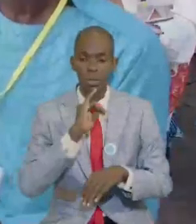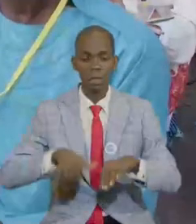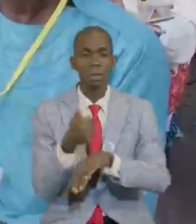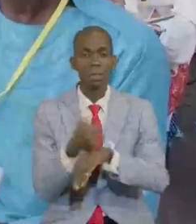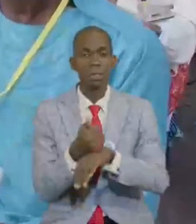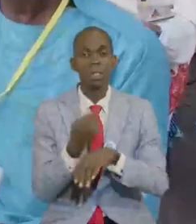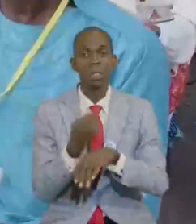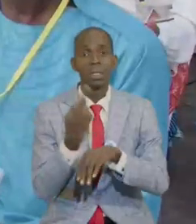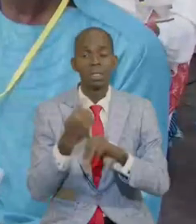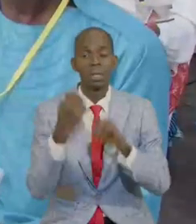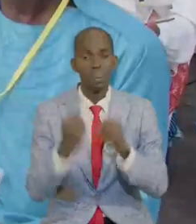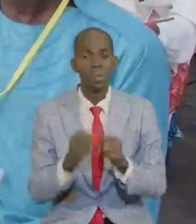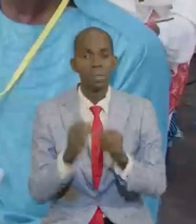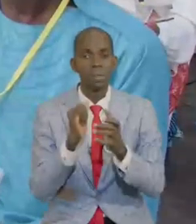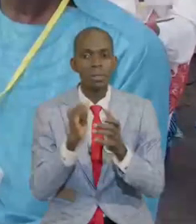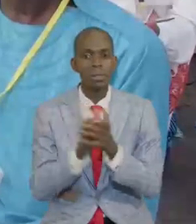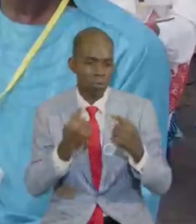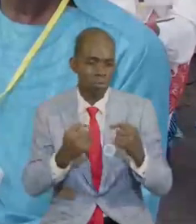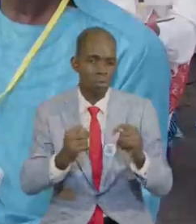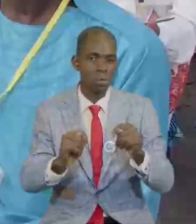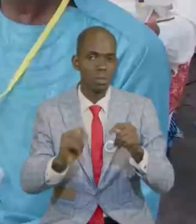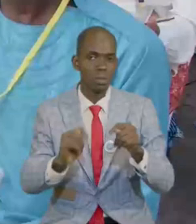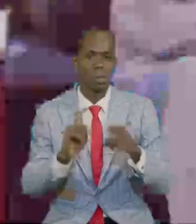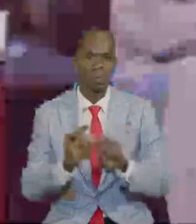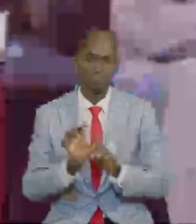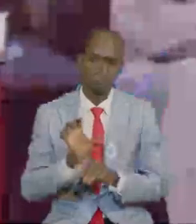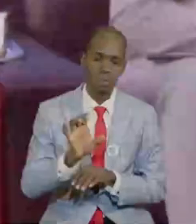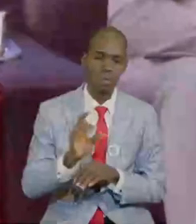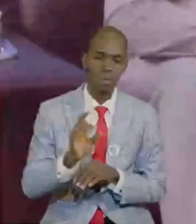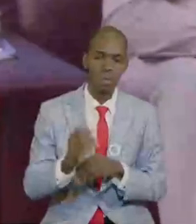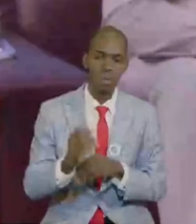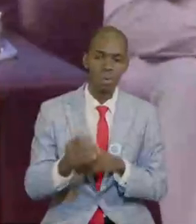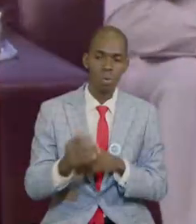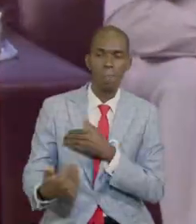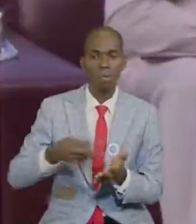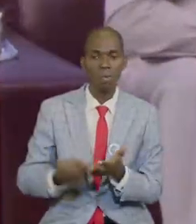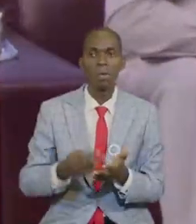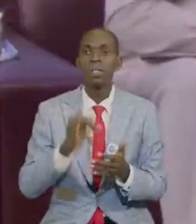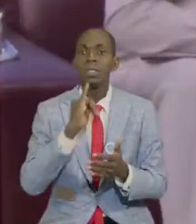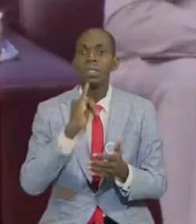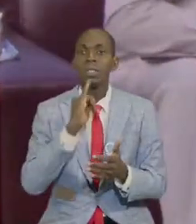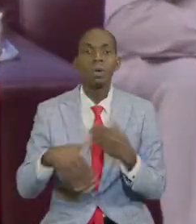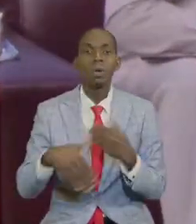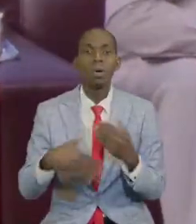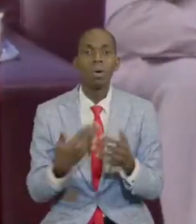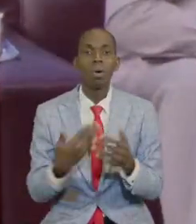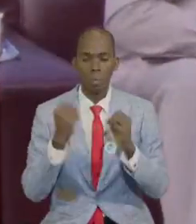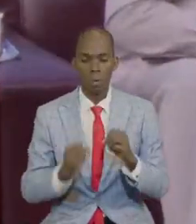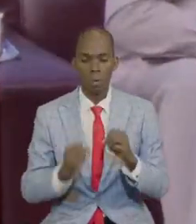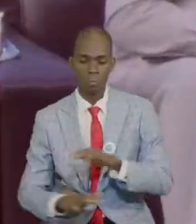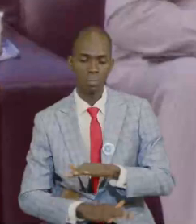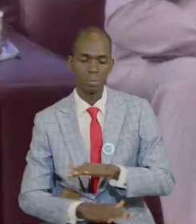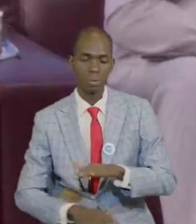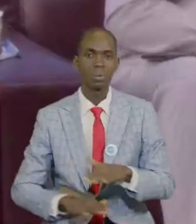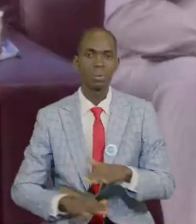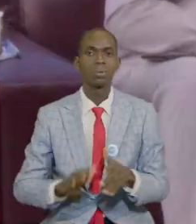powers that will try to kind of push you back is power below. La puissance qui va essayer de vous faire battre en retraite